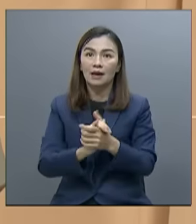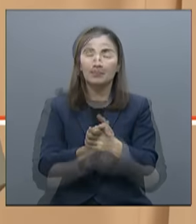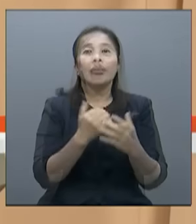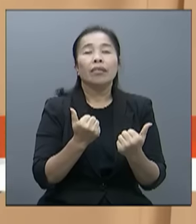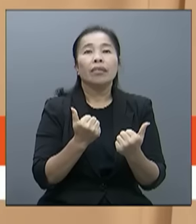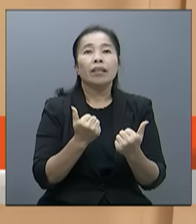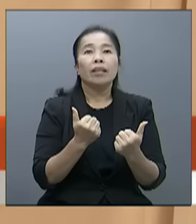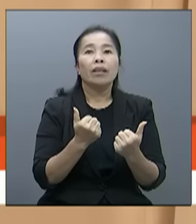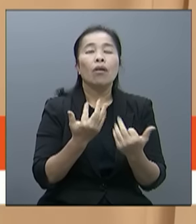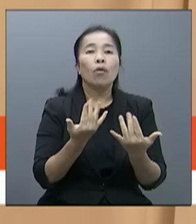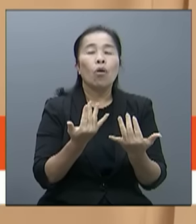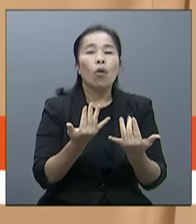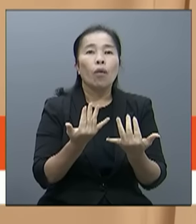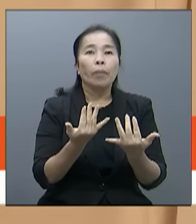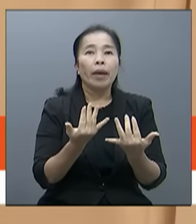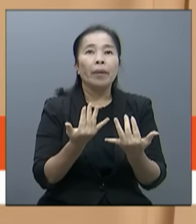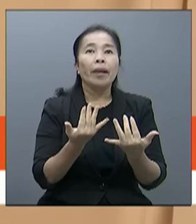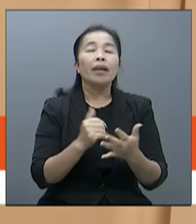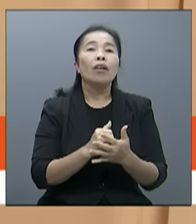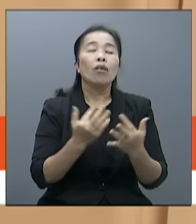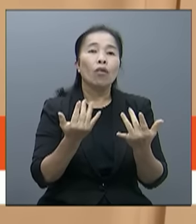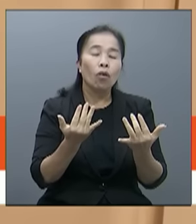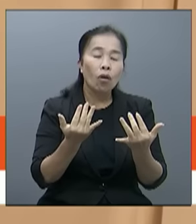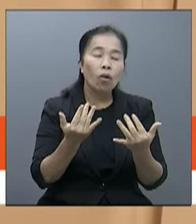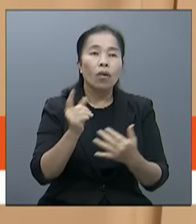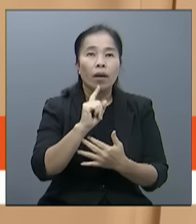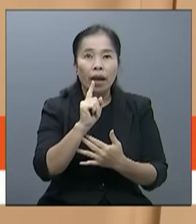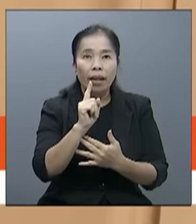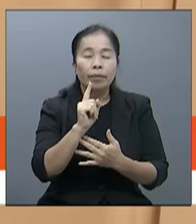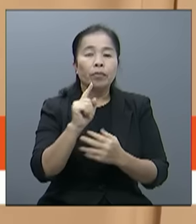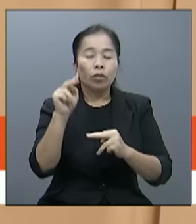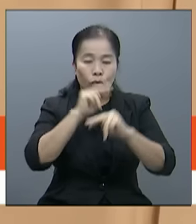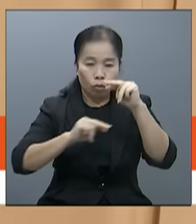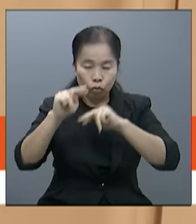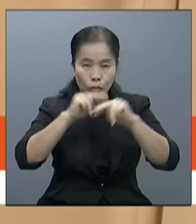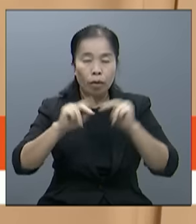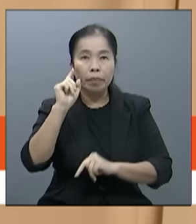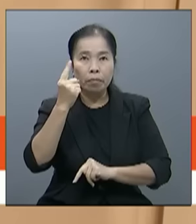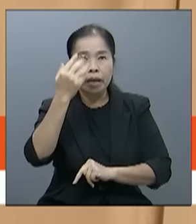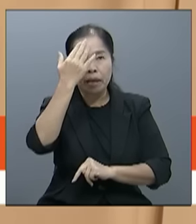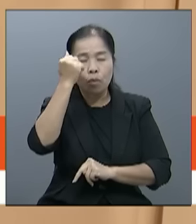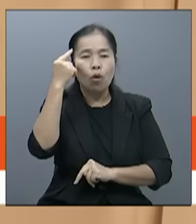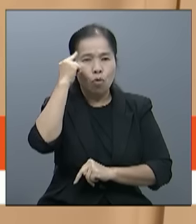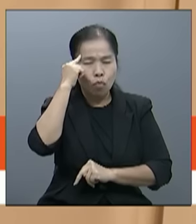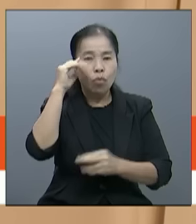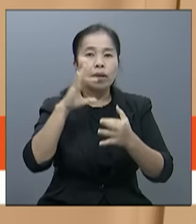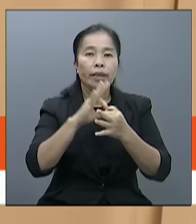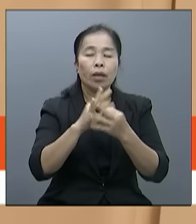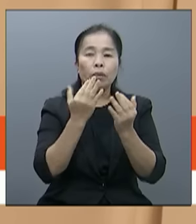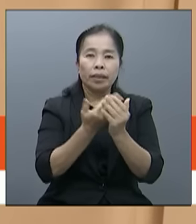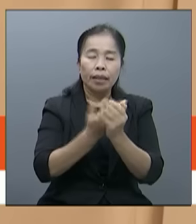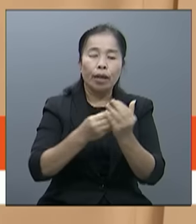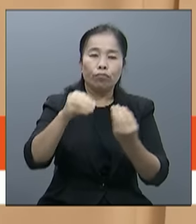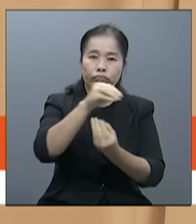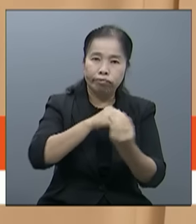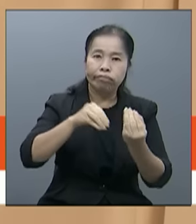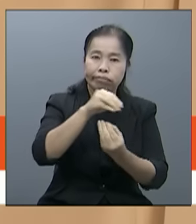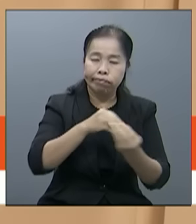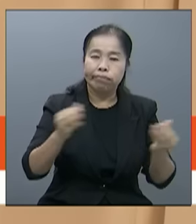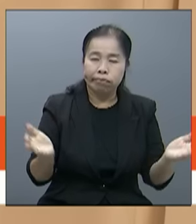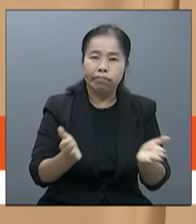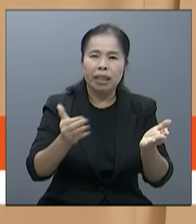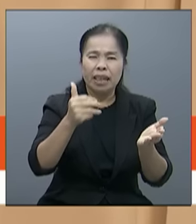ริ่มจากความตั้งใจก่อนความตั้งใจการทำดิจิทัลวอลเล็ตนั่นคือการกระตุ้นเศรษฐกิจครั้งใหญ่ของประเทศแ